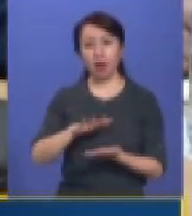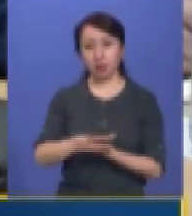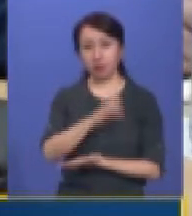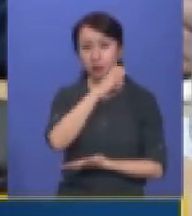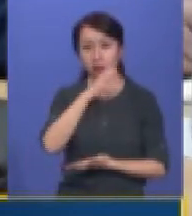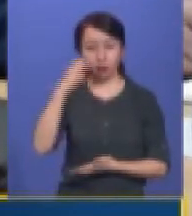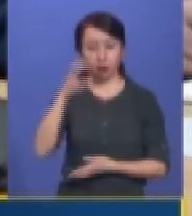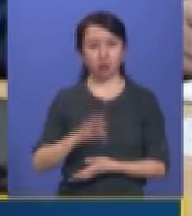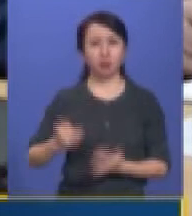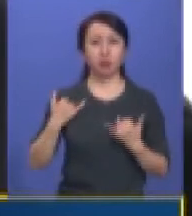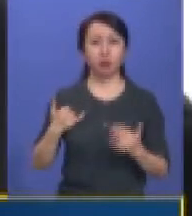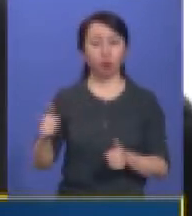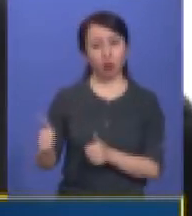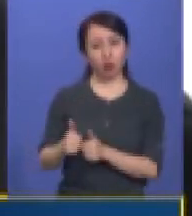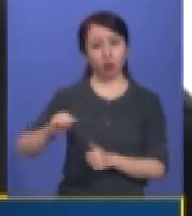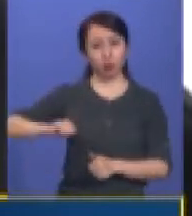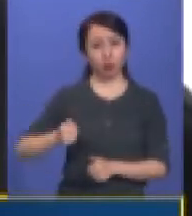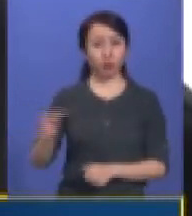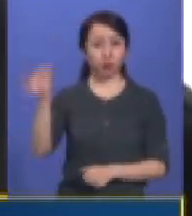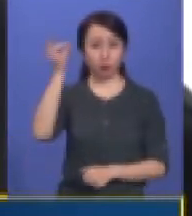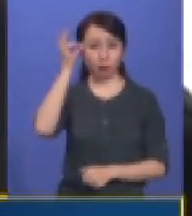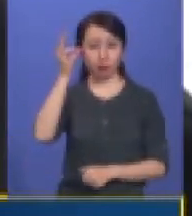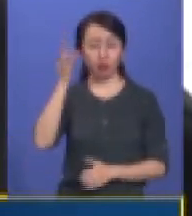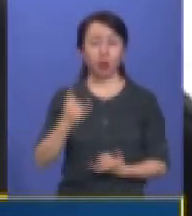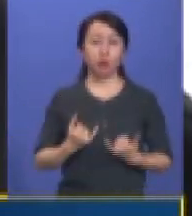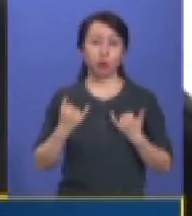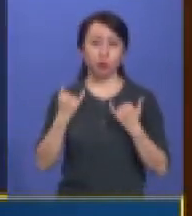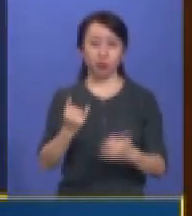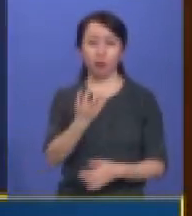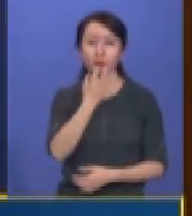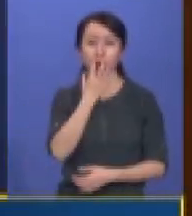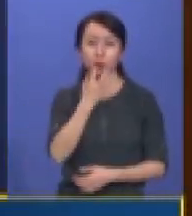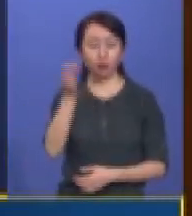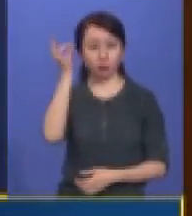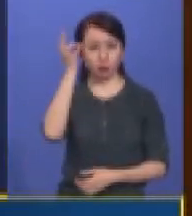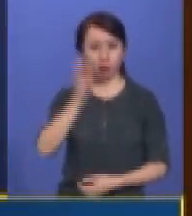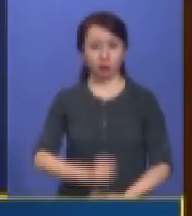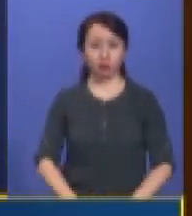Казахстан». Сегодня его коллеги и друзья вспоминают о нем с большим уважением и теплом.